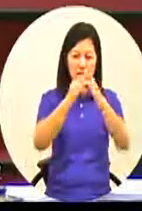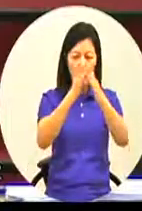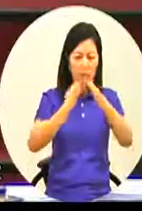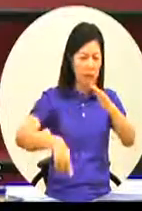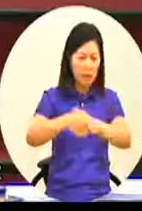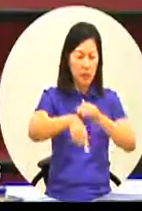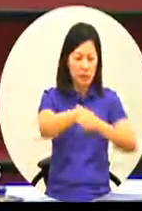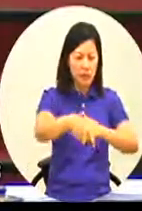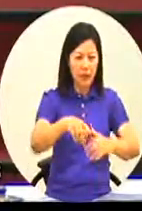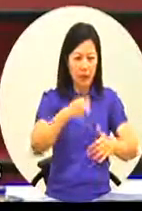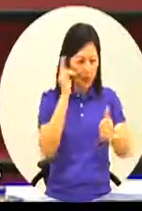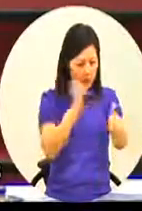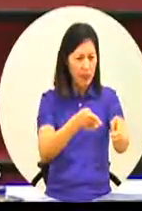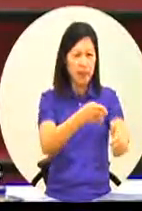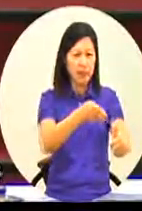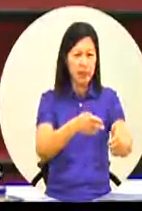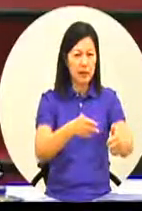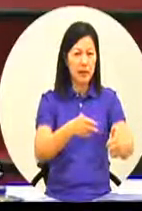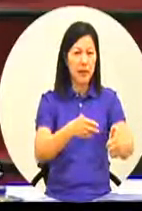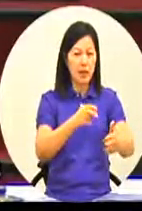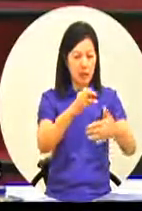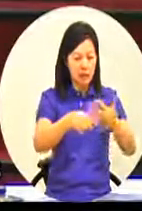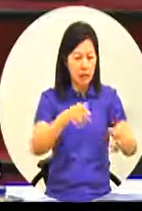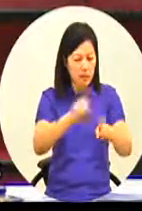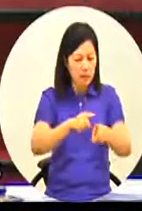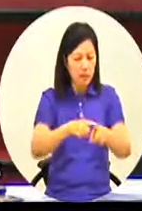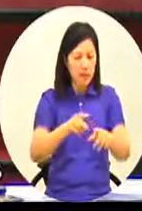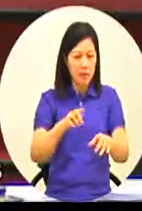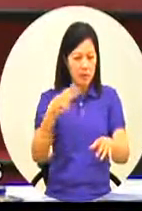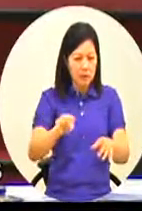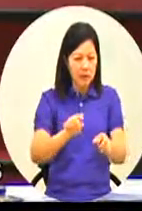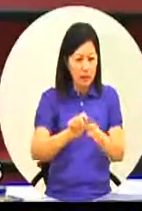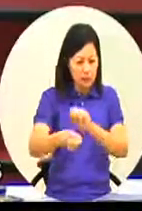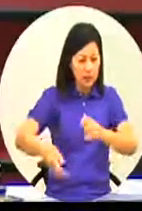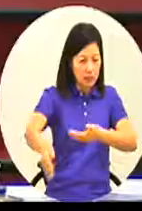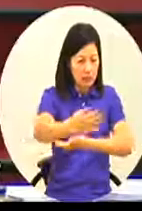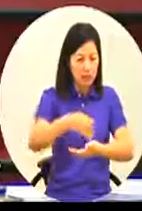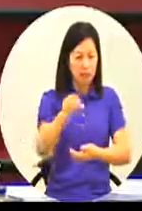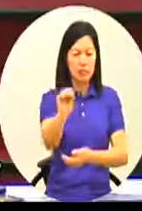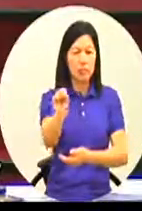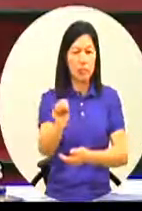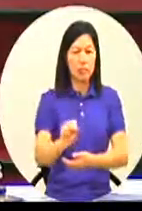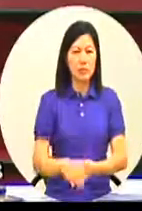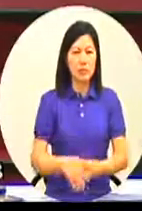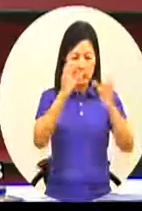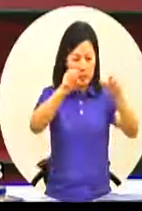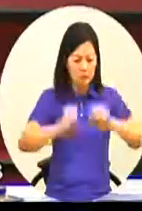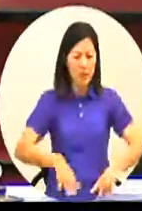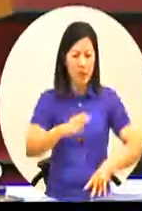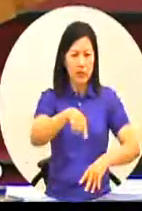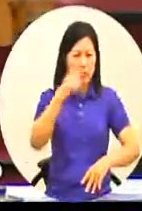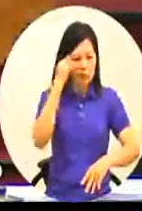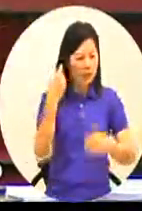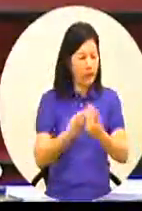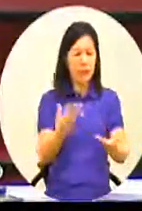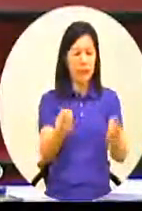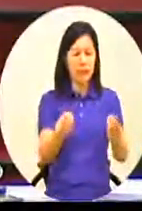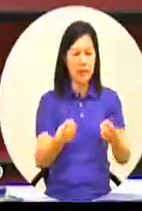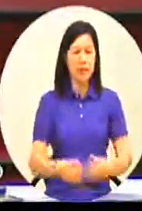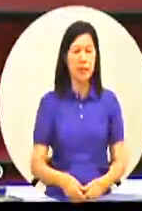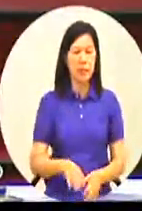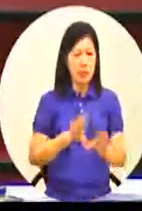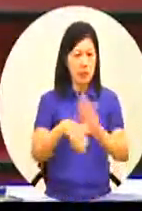冻结，这个税金袂使共收。啊，恁后壁伊甲交掉，我无意见。你税金照常套钱